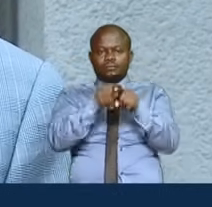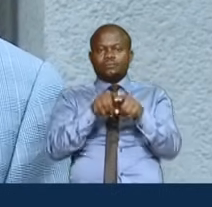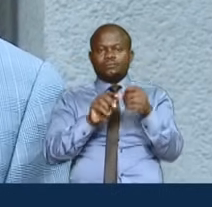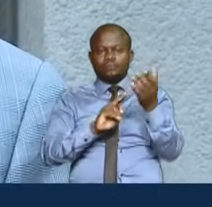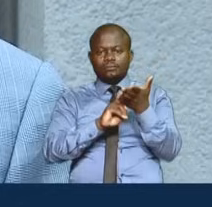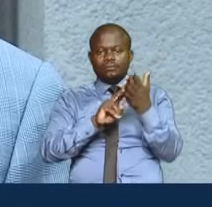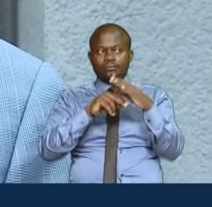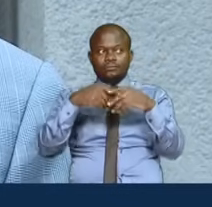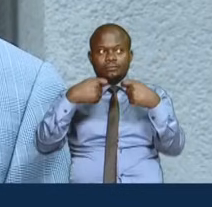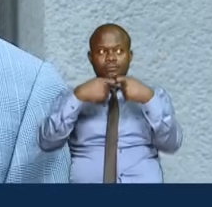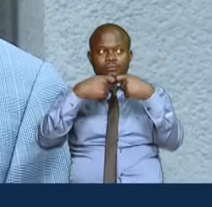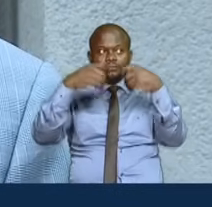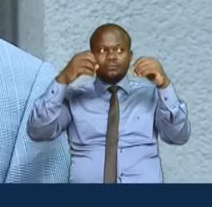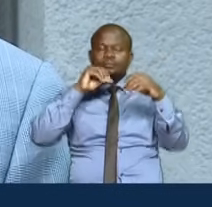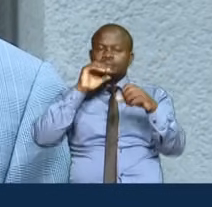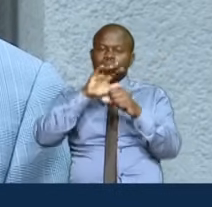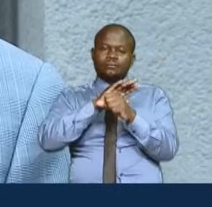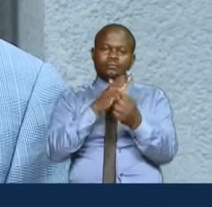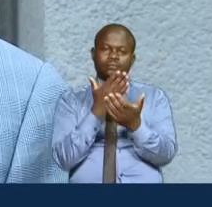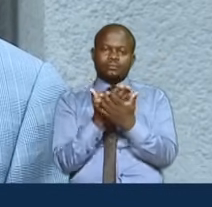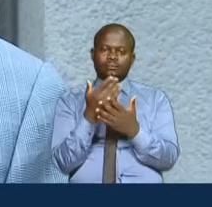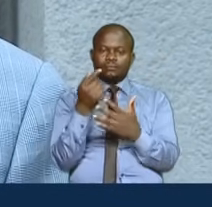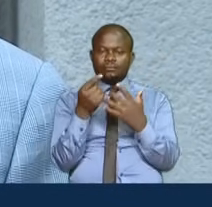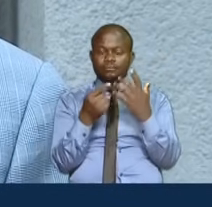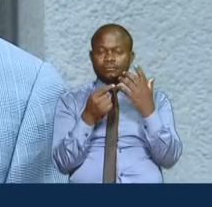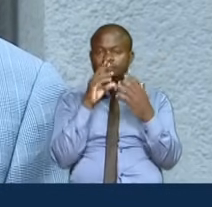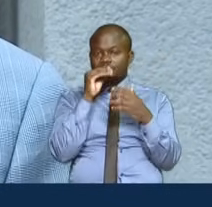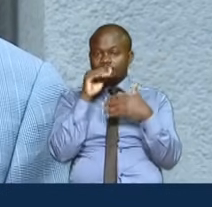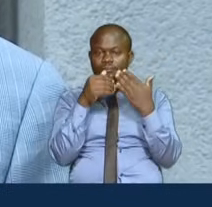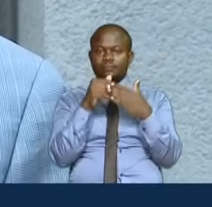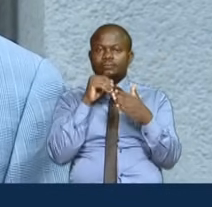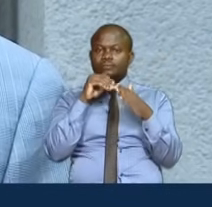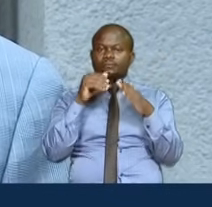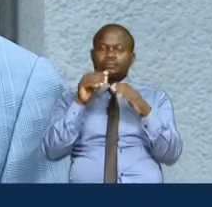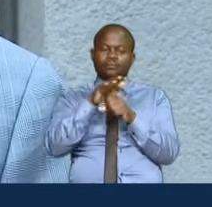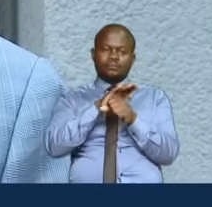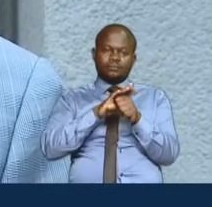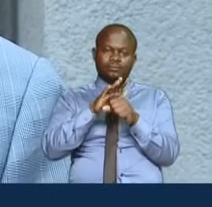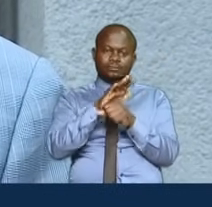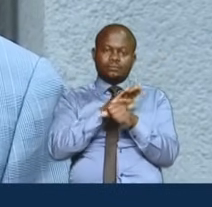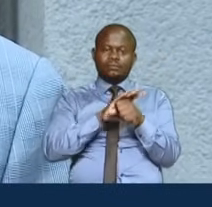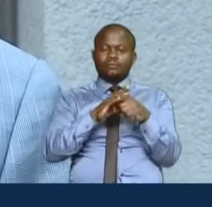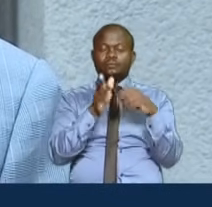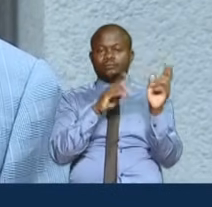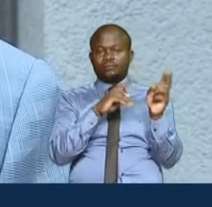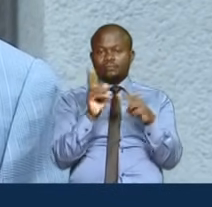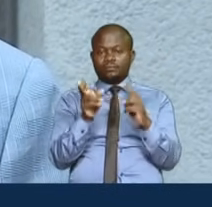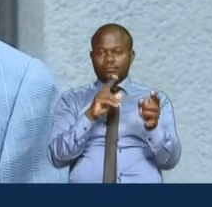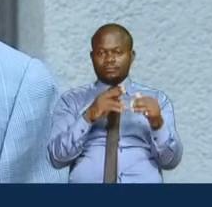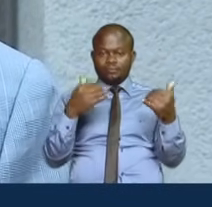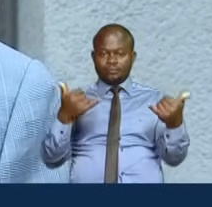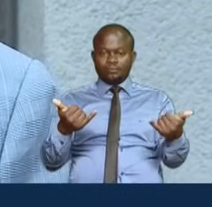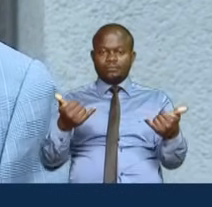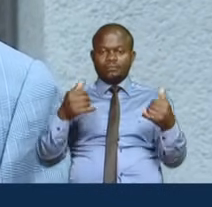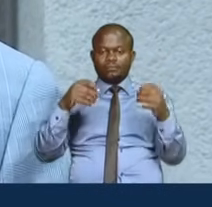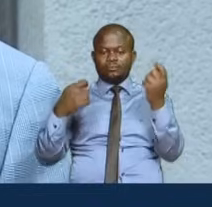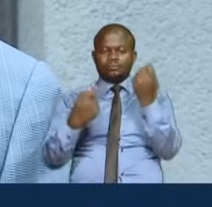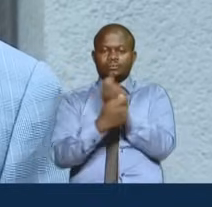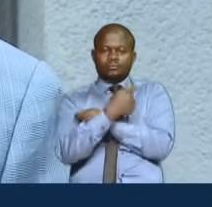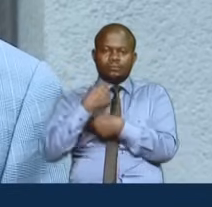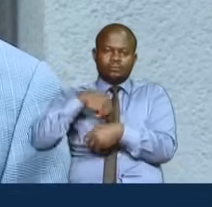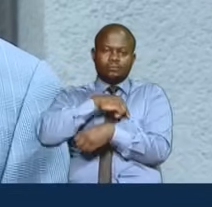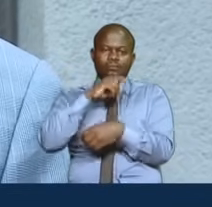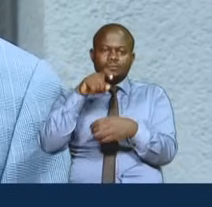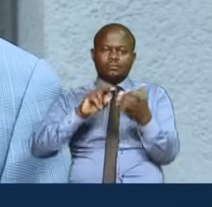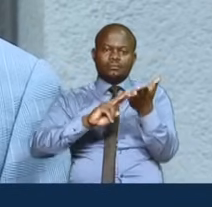warakoreshejwe n'amapoto atujuje ibisabwa, ibyo tuvuga ko bisa substandard line y'amapoto ibiti asanzwe. ubu mu kubikosora twa tugomba